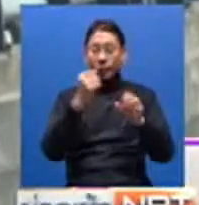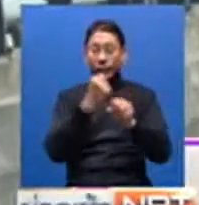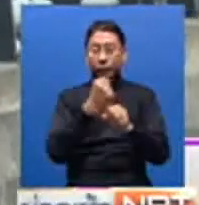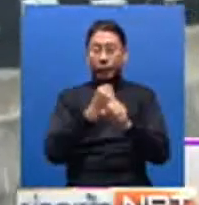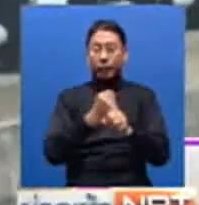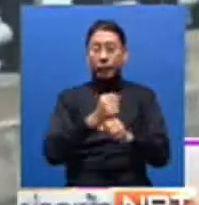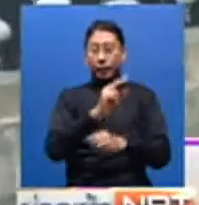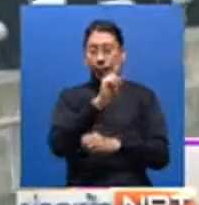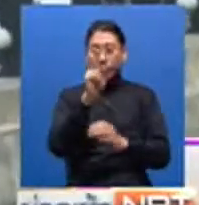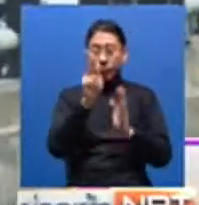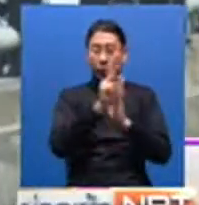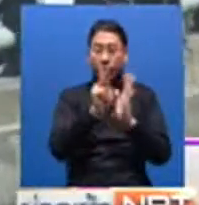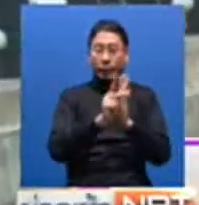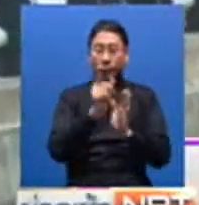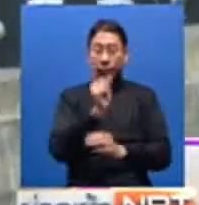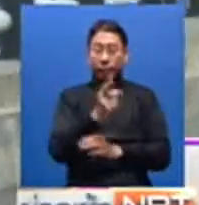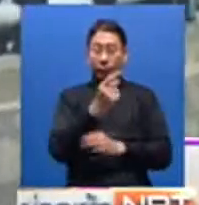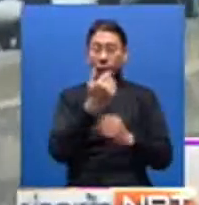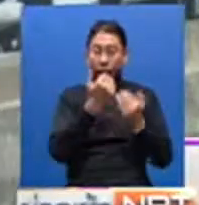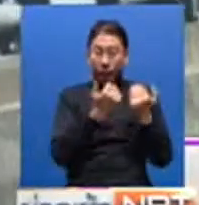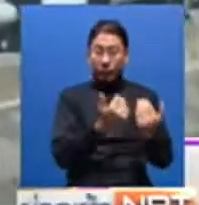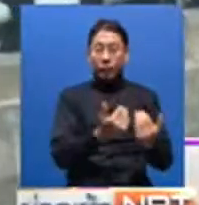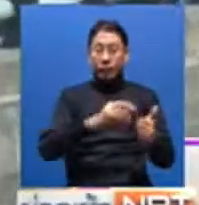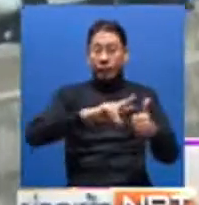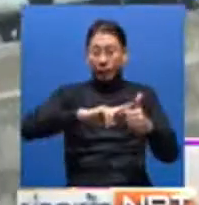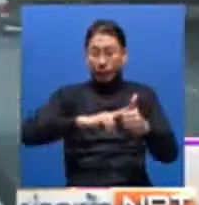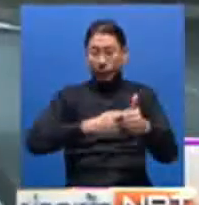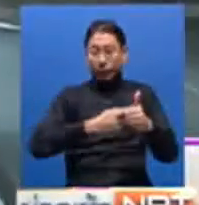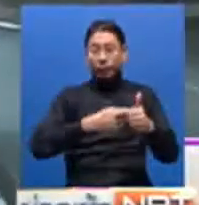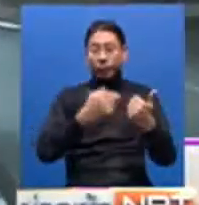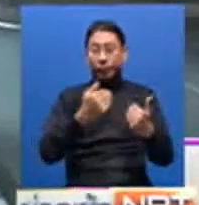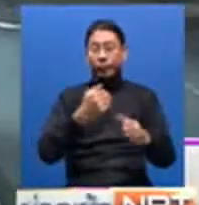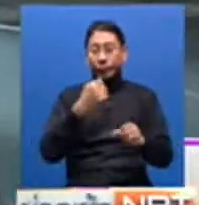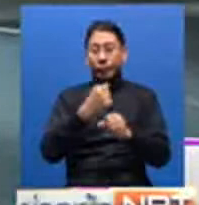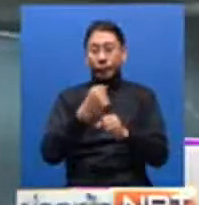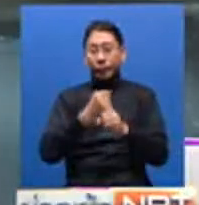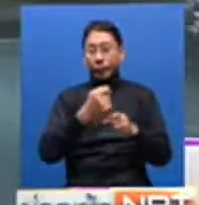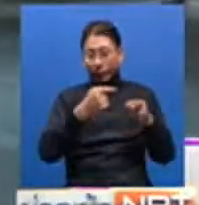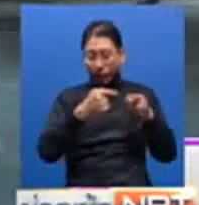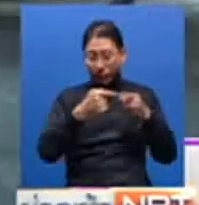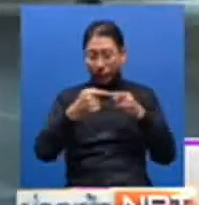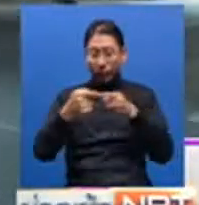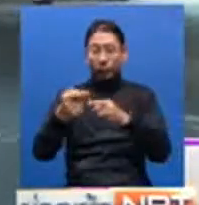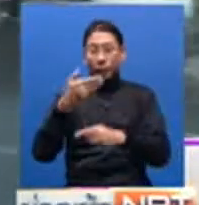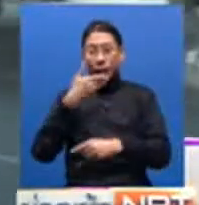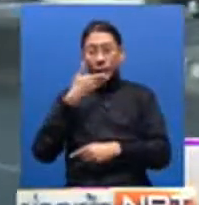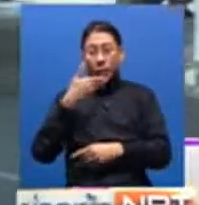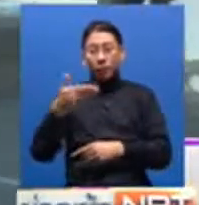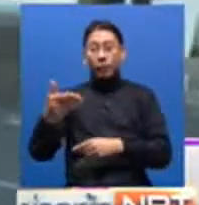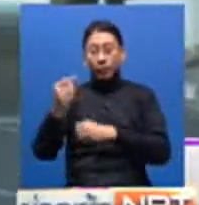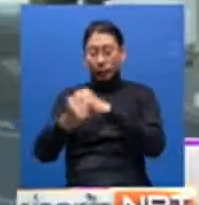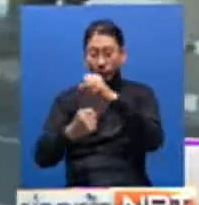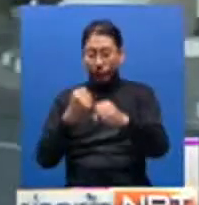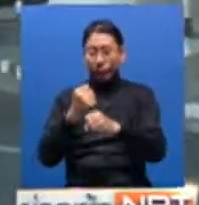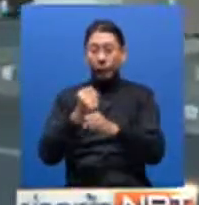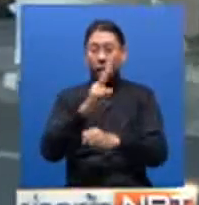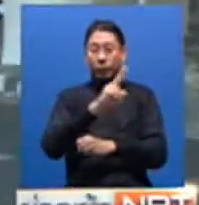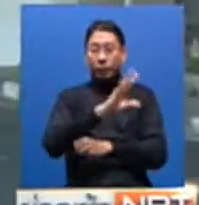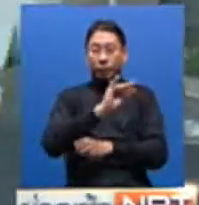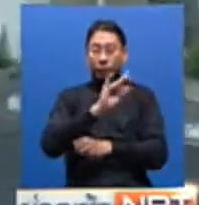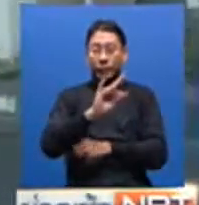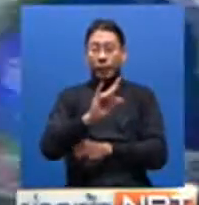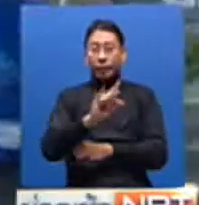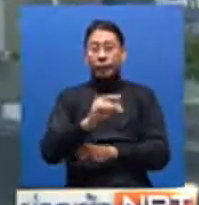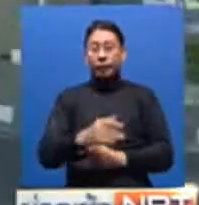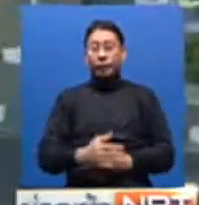ใช้กฎหมายเด็ดขาดตั้งแต่วันนี้เป็นต้นไปก่อนจะดำเนินการต่อเนื่องตลอดทั้งปี2558